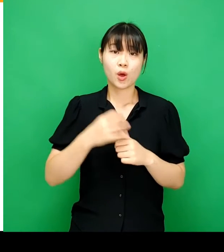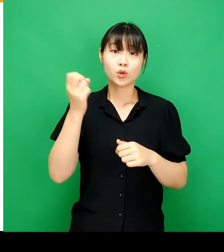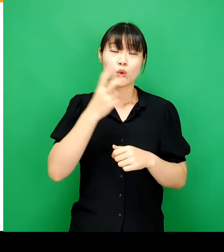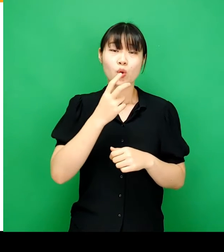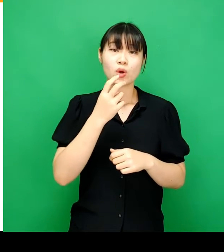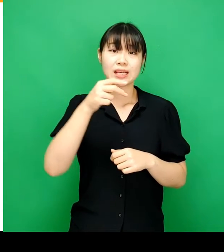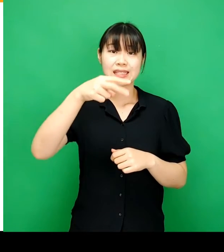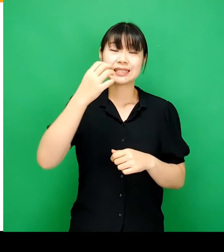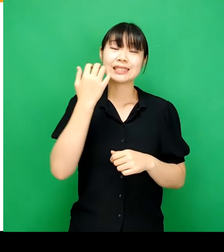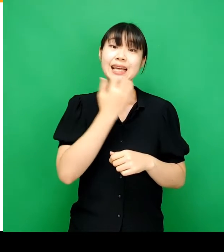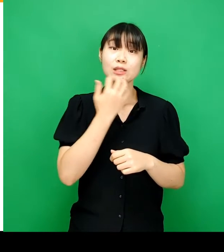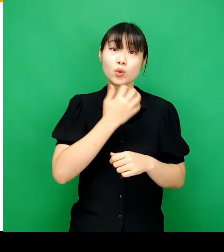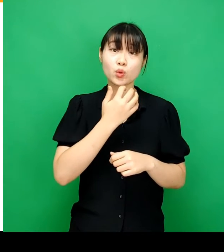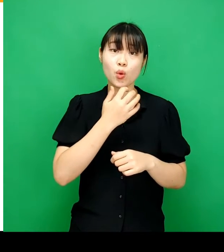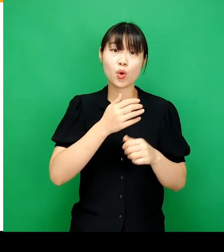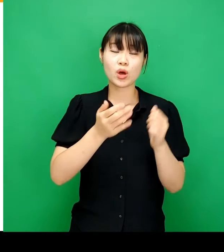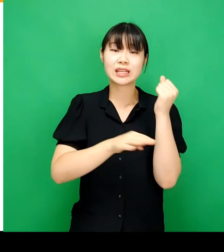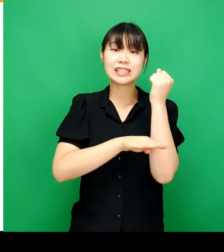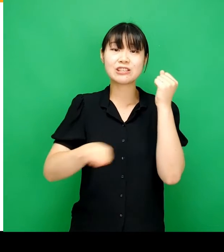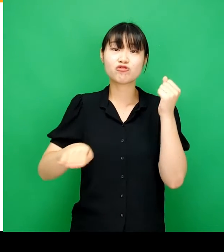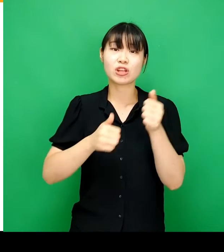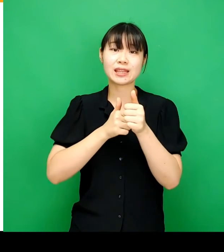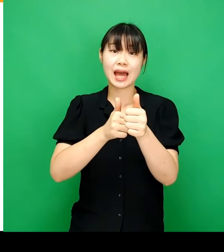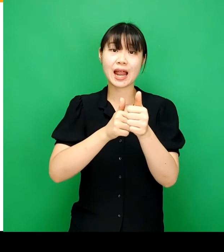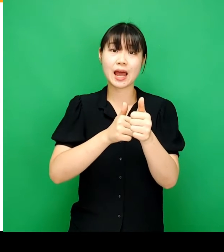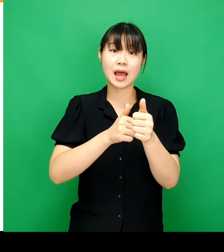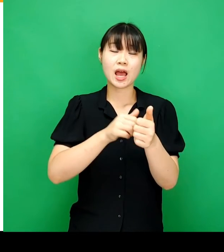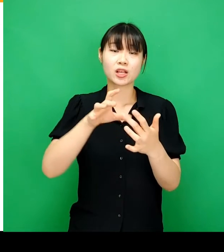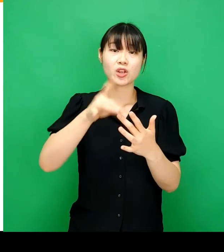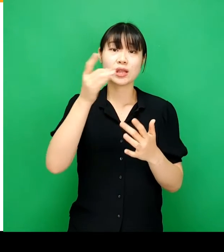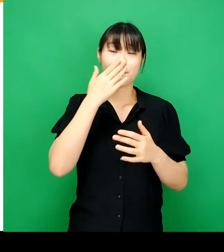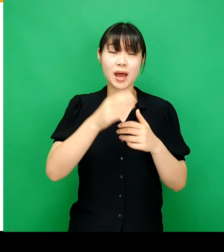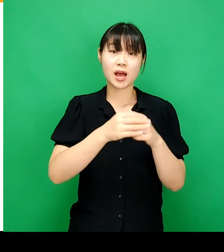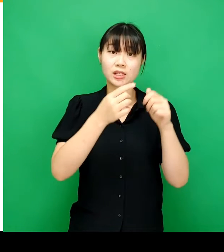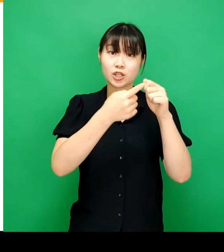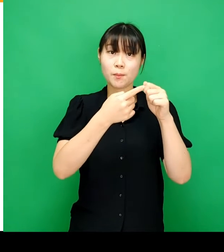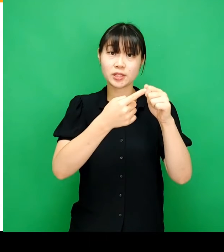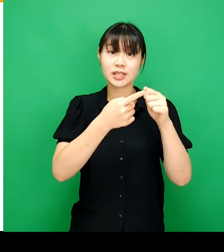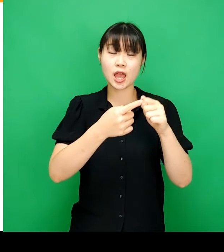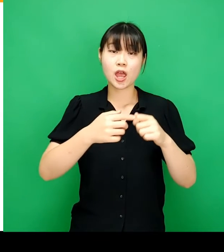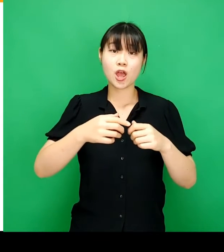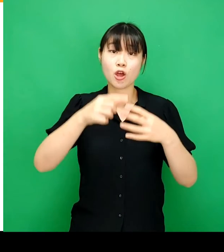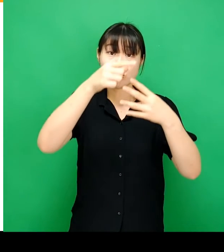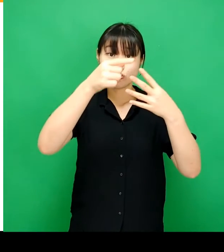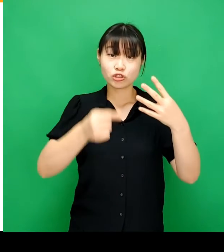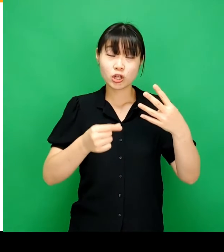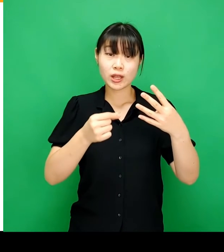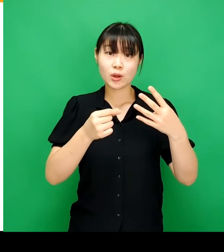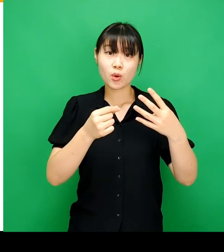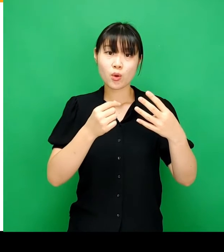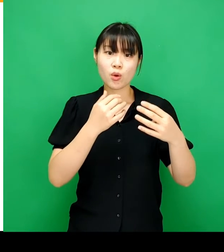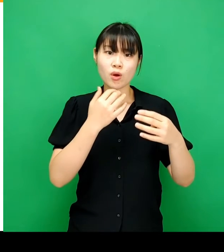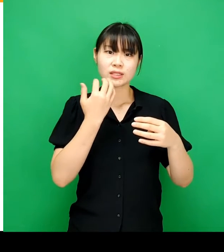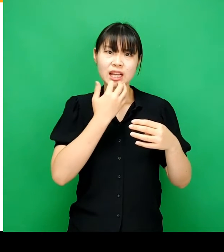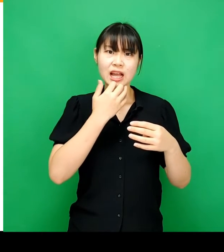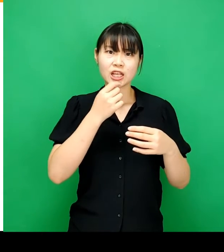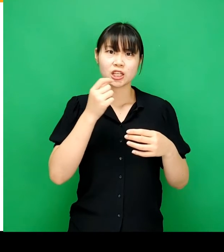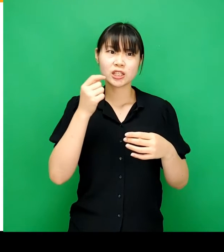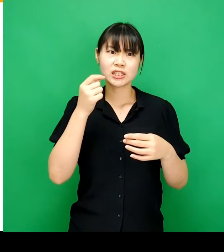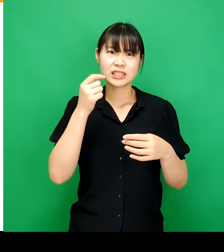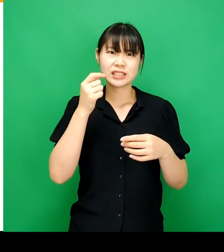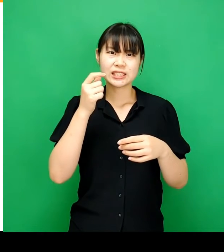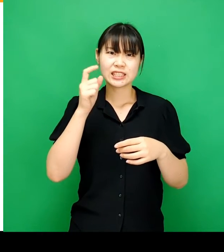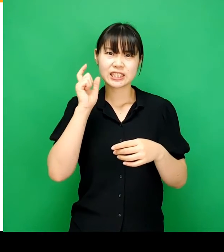있습니다. 또한 색조도 기준에 따라 다양하게 선택할 수 있는데요. 첫 번째로 순서대로